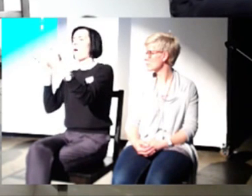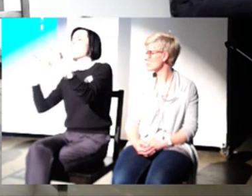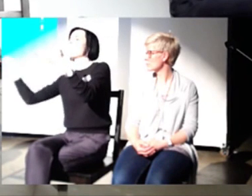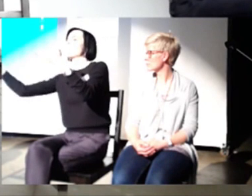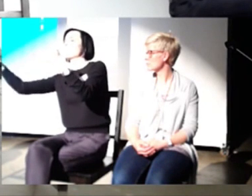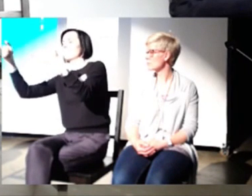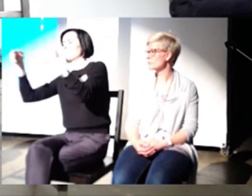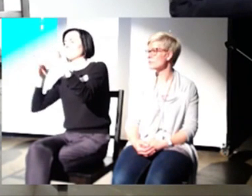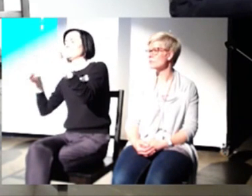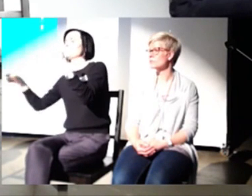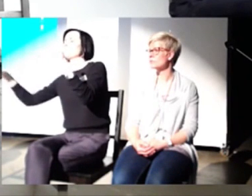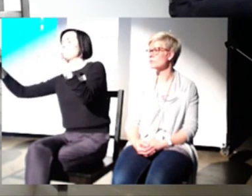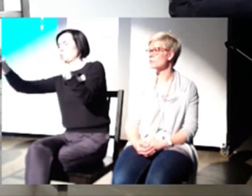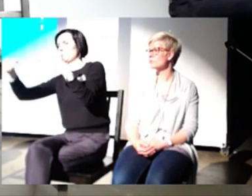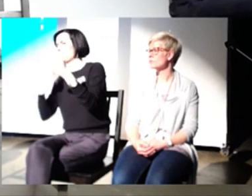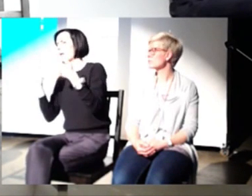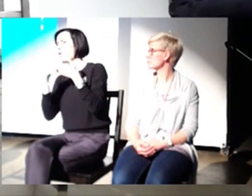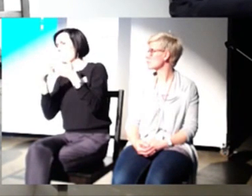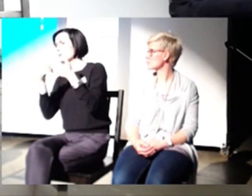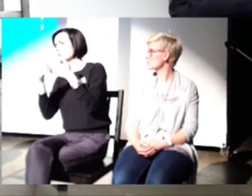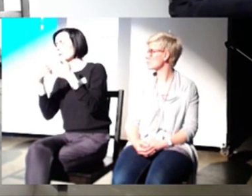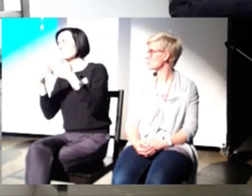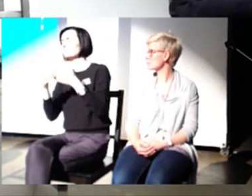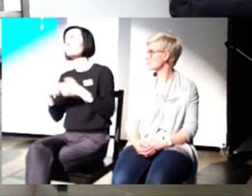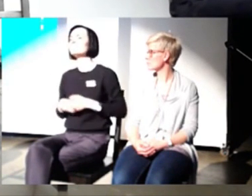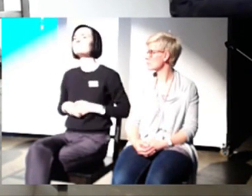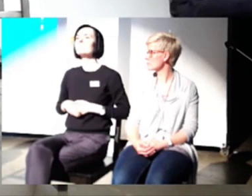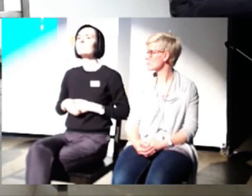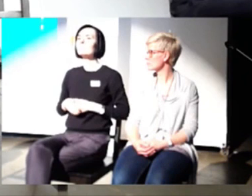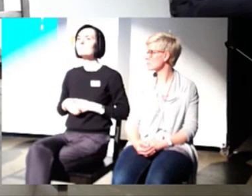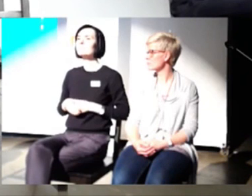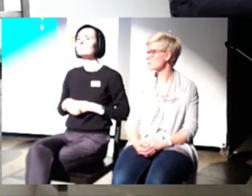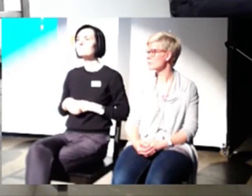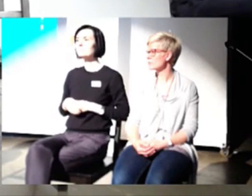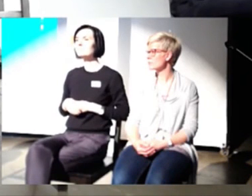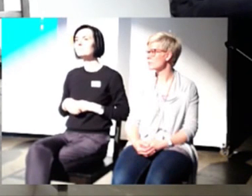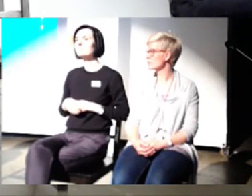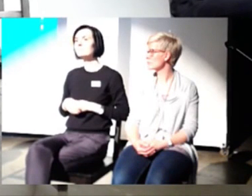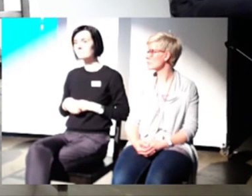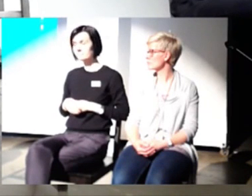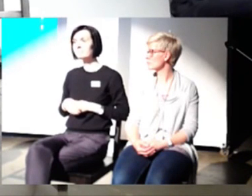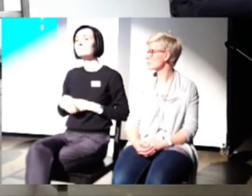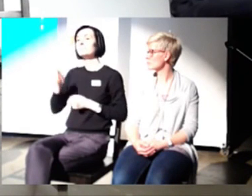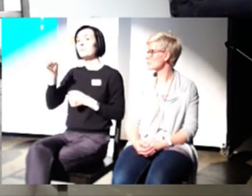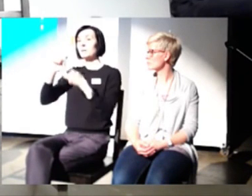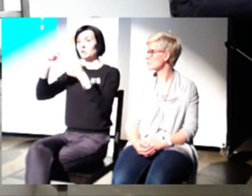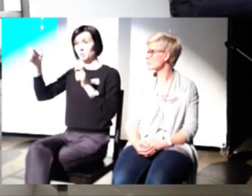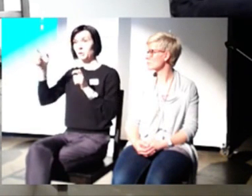menossa. Mä tuun näyttämään. Ja siellä tosiaan Islannista